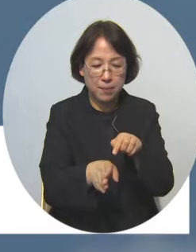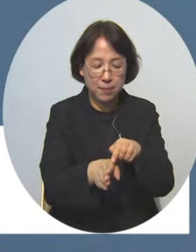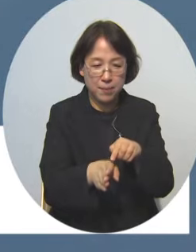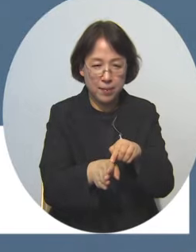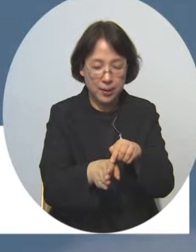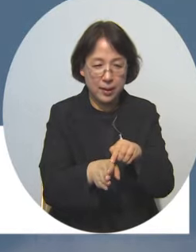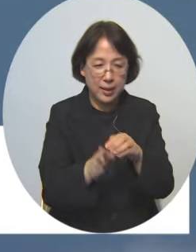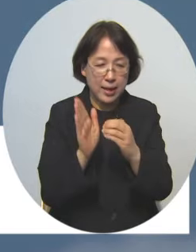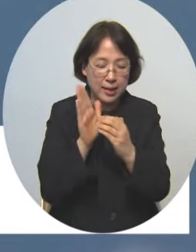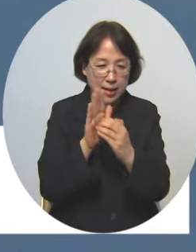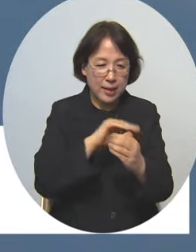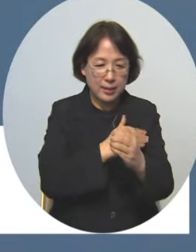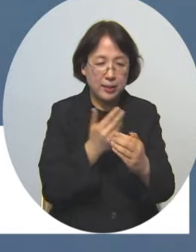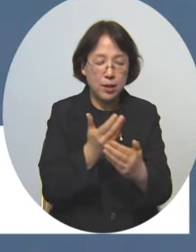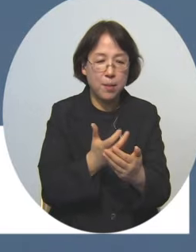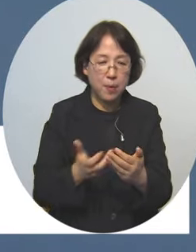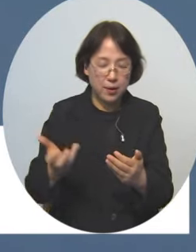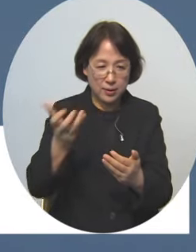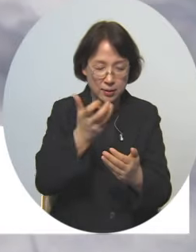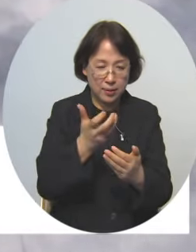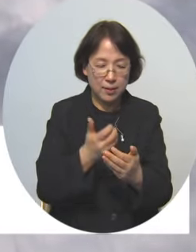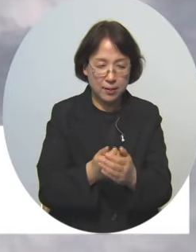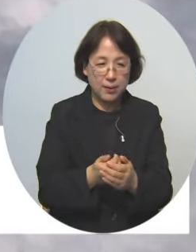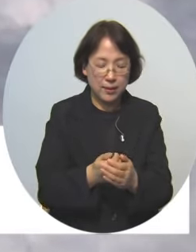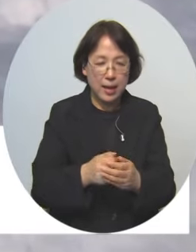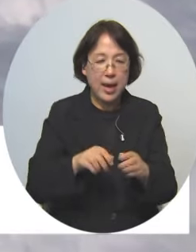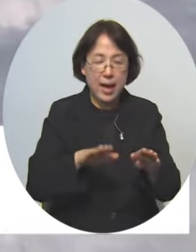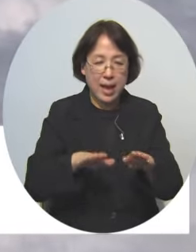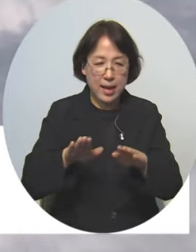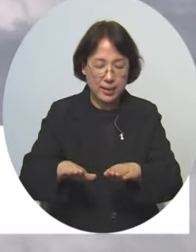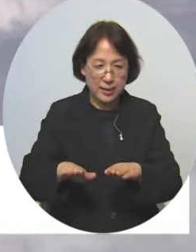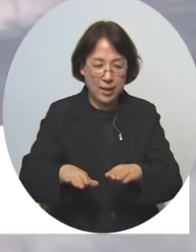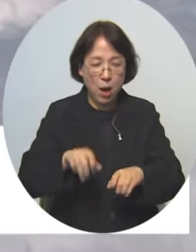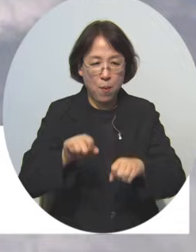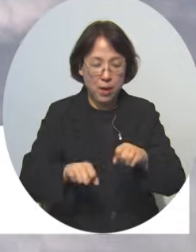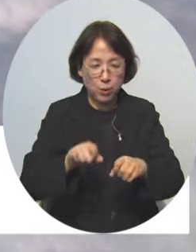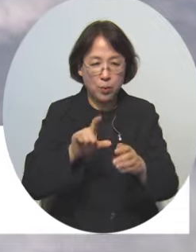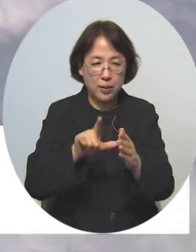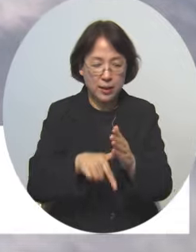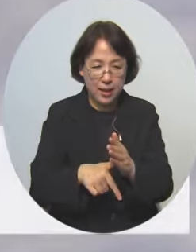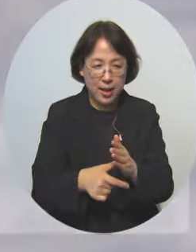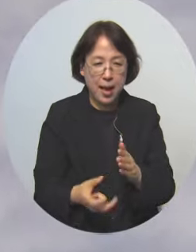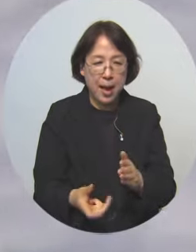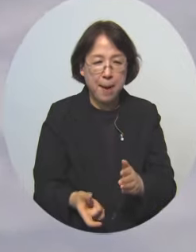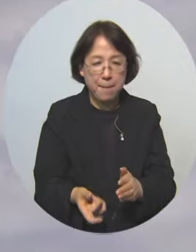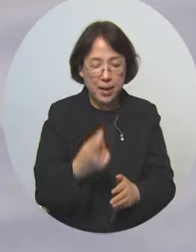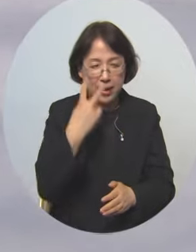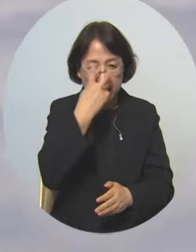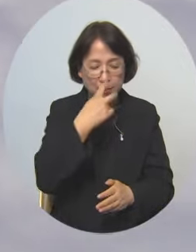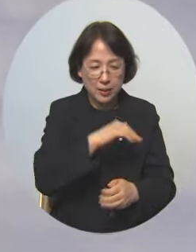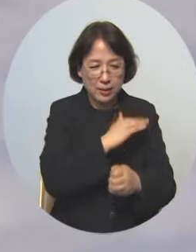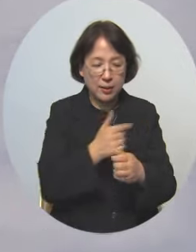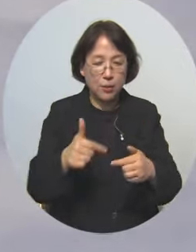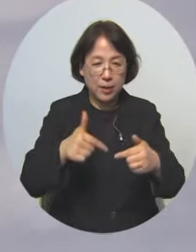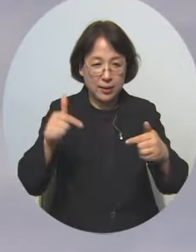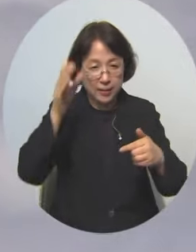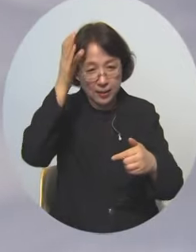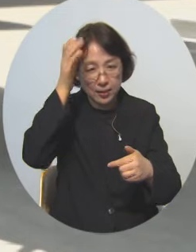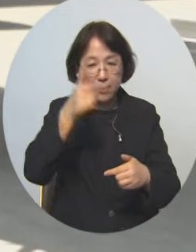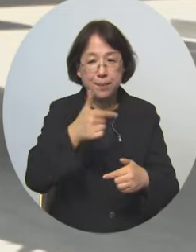물론 해상작전 상황 발생 시 신속한 대응과 우리 해역에 대한 감시 능력이 확대될 것으로